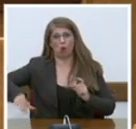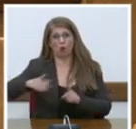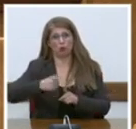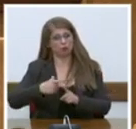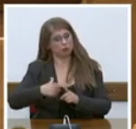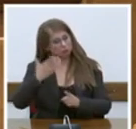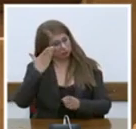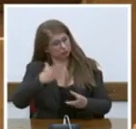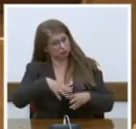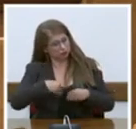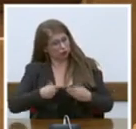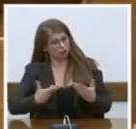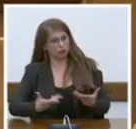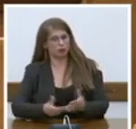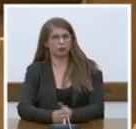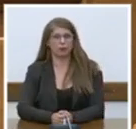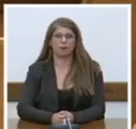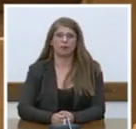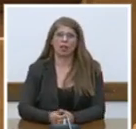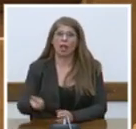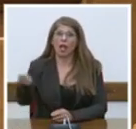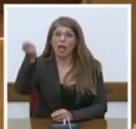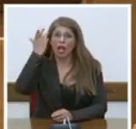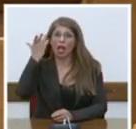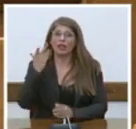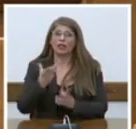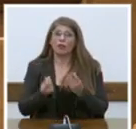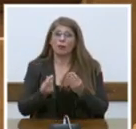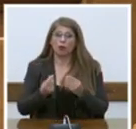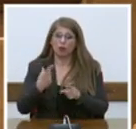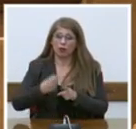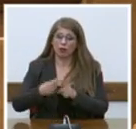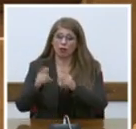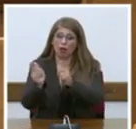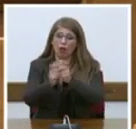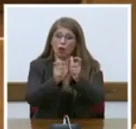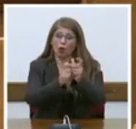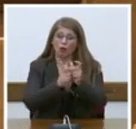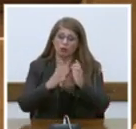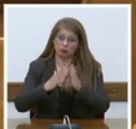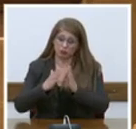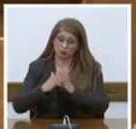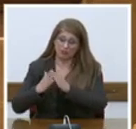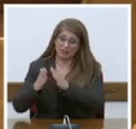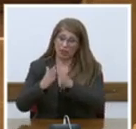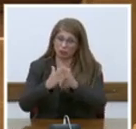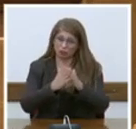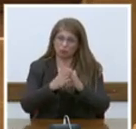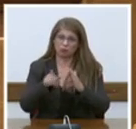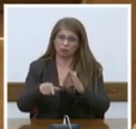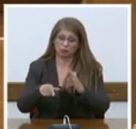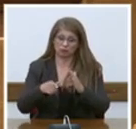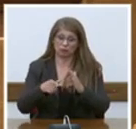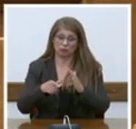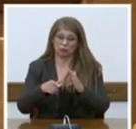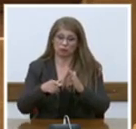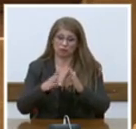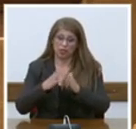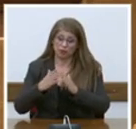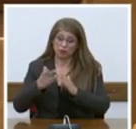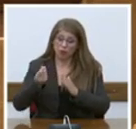εκτιμήσουμε. Η ακρίβεια που μαστίζει τα ελληνικά χωριά, νοικοκυριά με συγχωρείτε, είναι πλέον ένα διαρκές